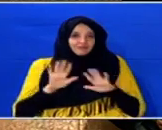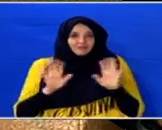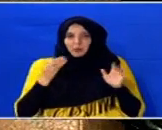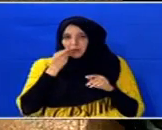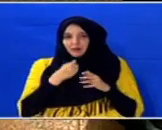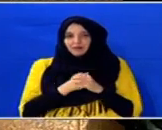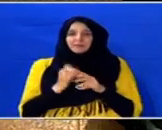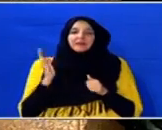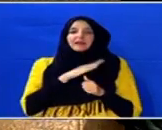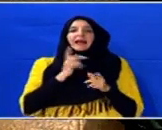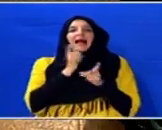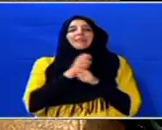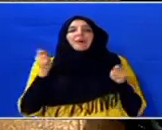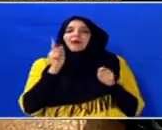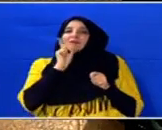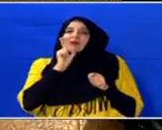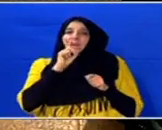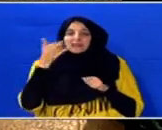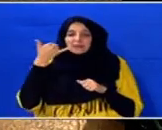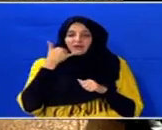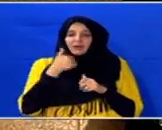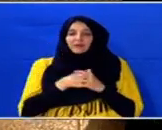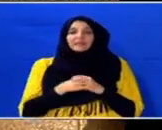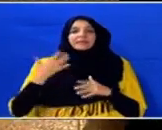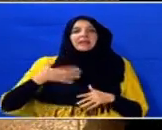واضح. أمة الله من عنابة، السلام عليكم.